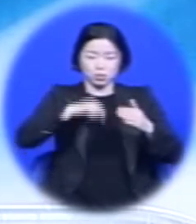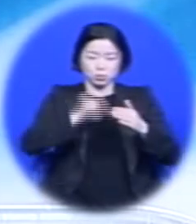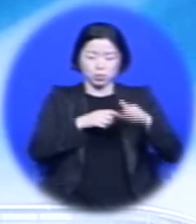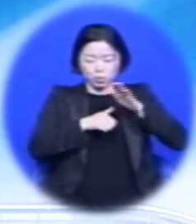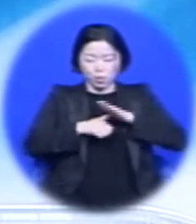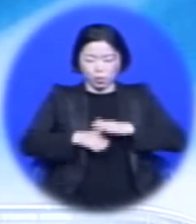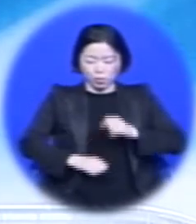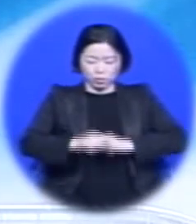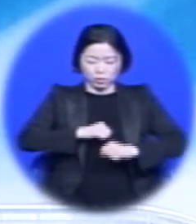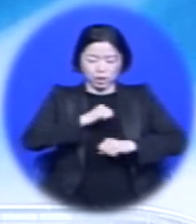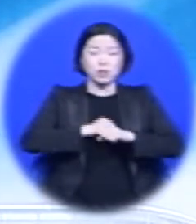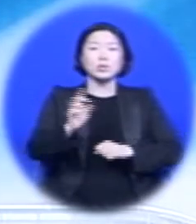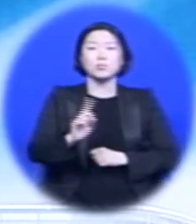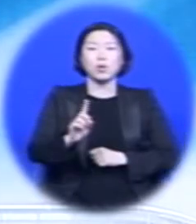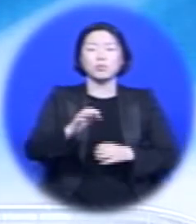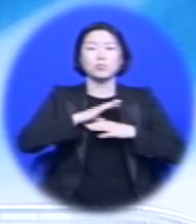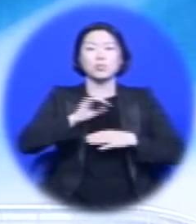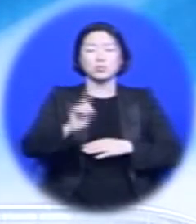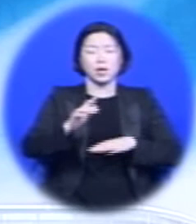것이 마귀가 들어갑니다.